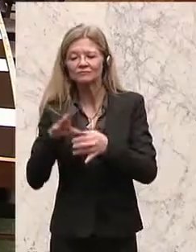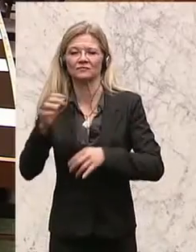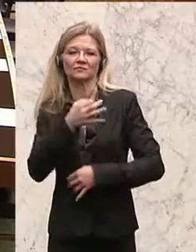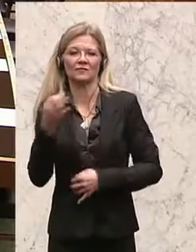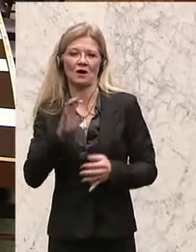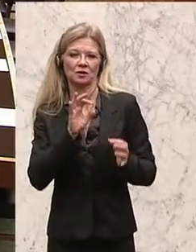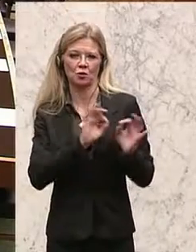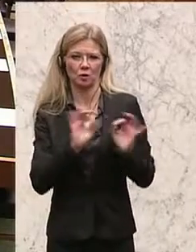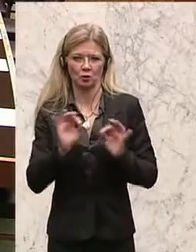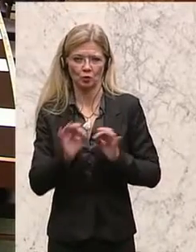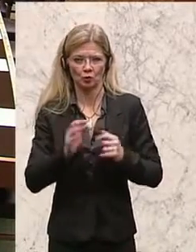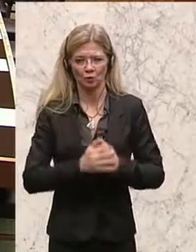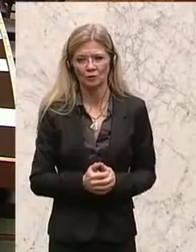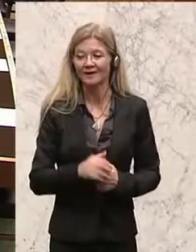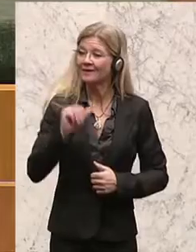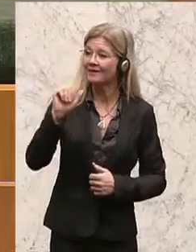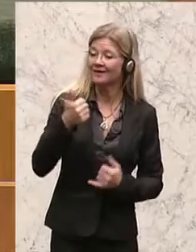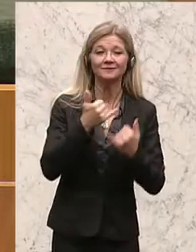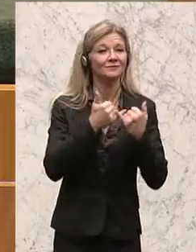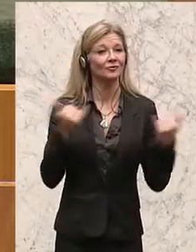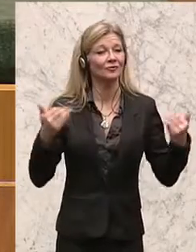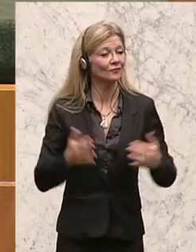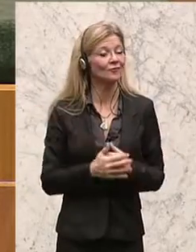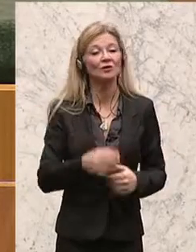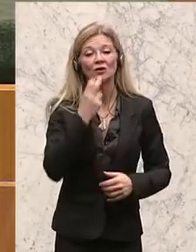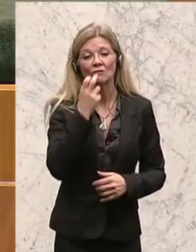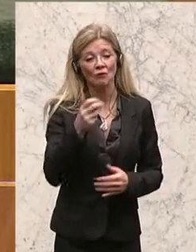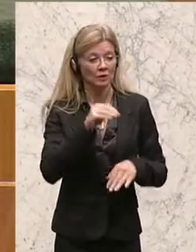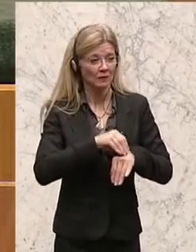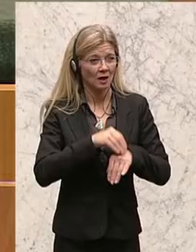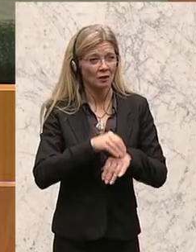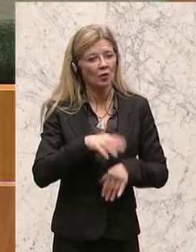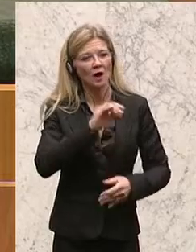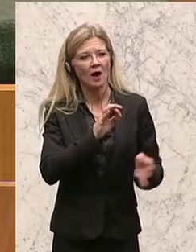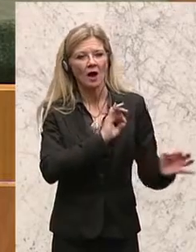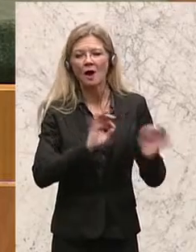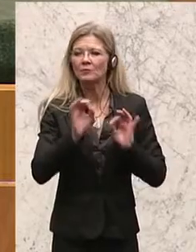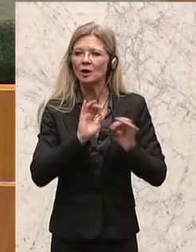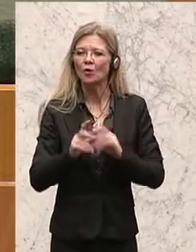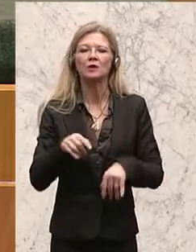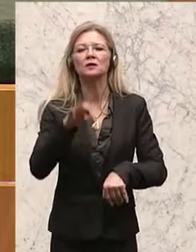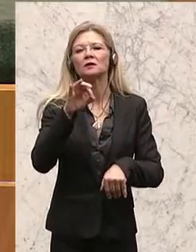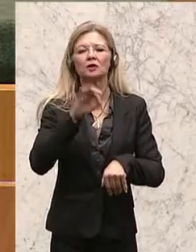erste wortmeldung von der frau abgeordneten rektorin dagmar belakowitsch-jenewein